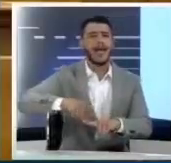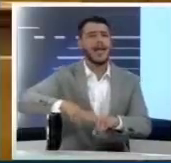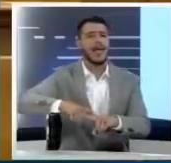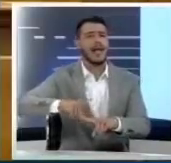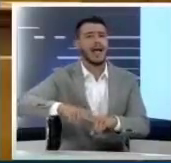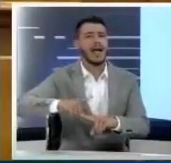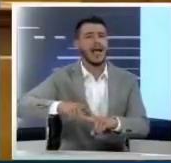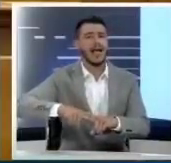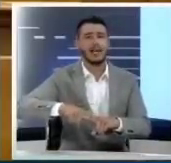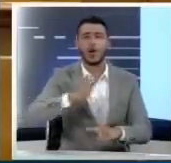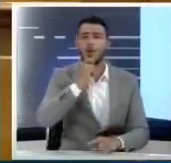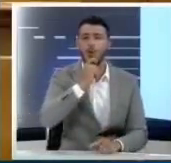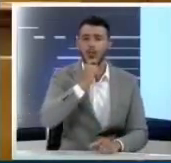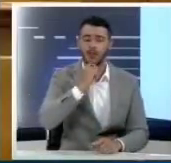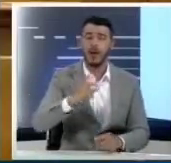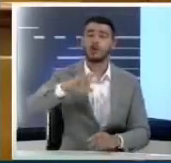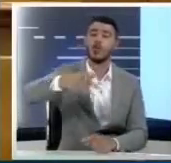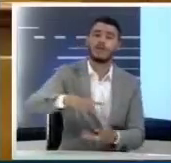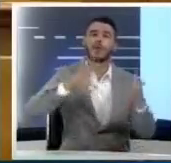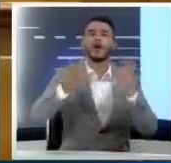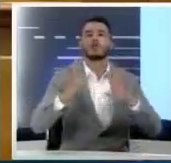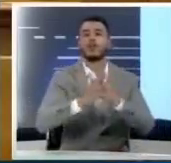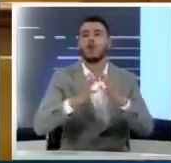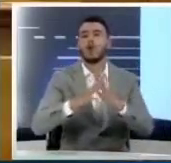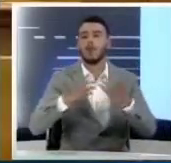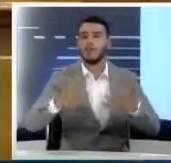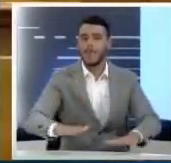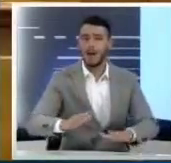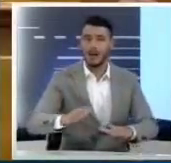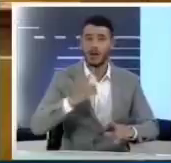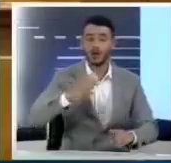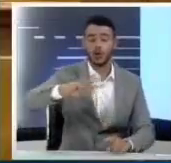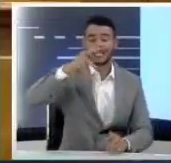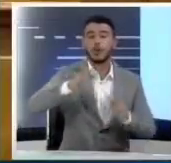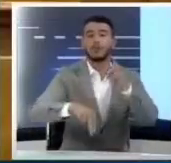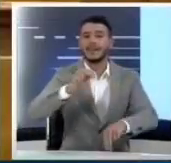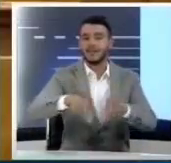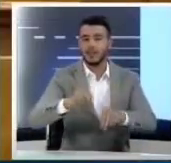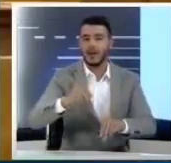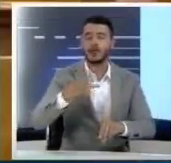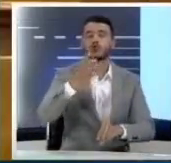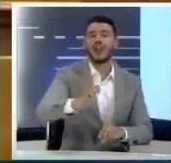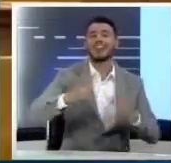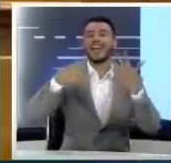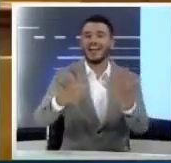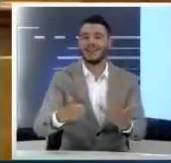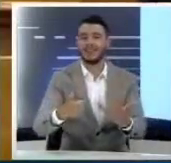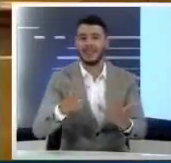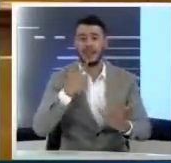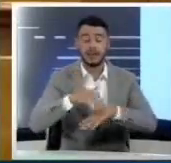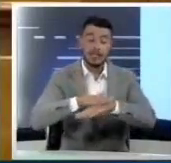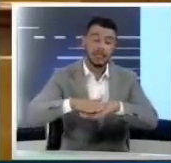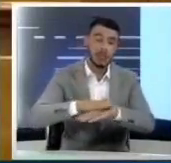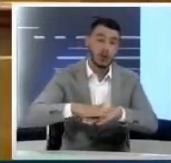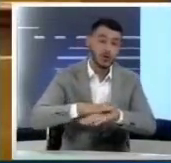Δεύτερο Παγκόσμιο Πόλεμο ήταν το τρίτο ψήφισμα το 1946. Πάλι ζητώ συγγνώμη τη Νέα Δημοκρατία αν έχει ξεχάσει εκτός